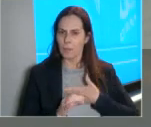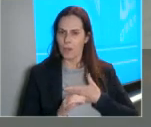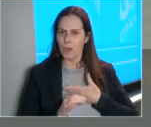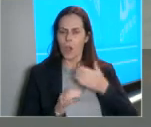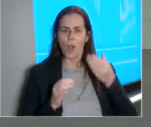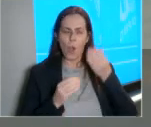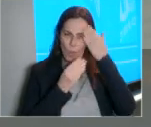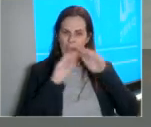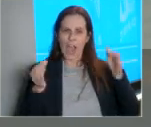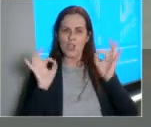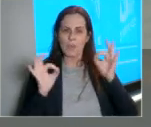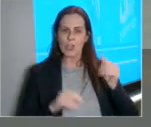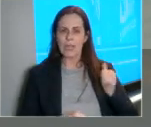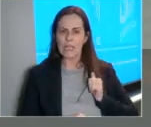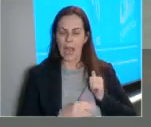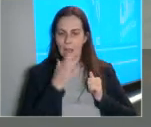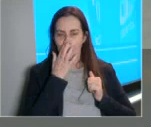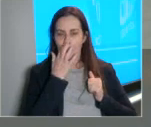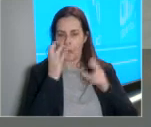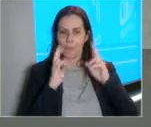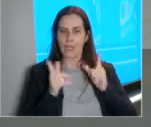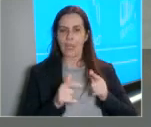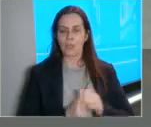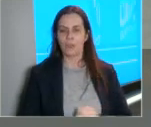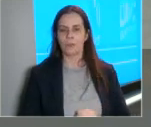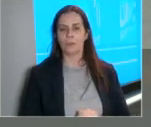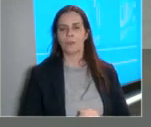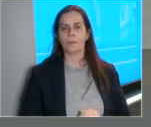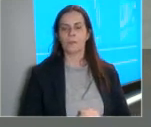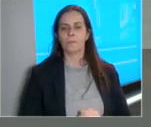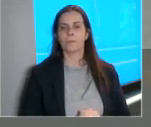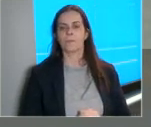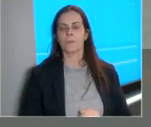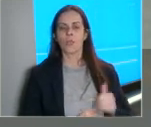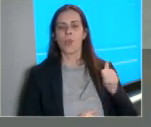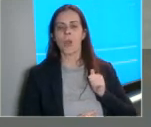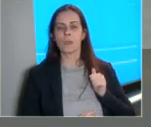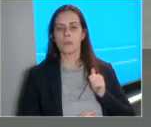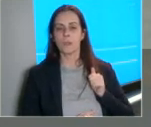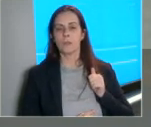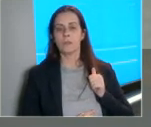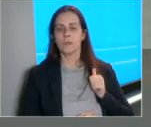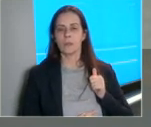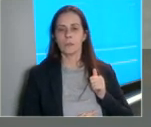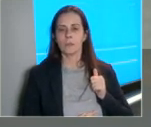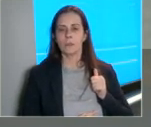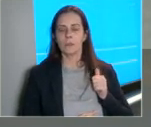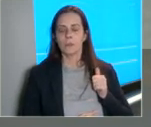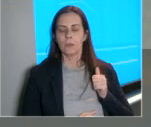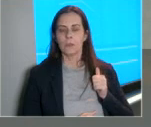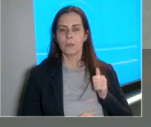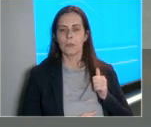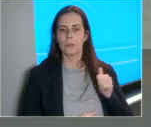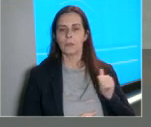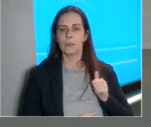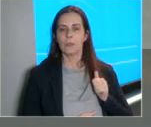הודעה רשמית של גורם ישראלי על הפסקת אש, אז בואו אביא את זה באוזניכם. דובר צהל, הדי זילברמן, אגב, כך יש להגות